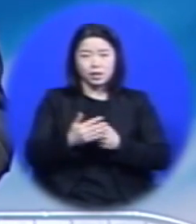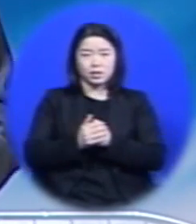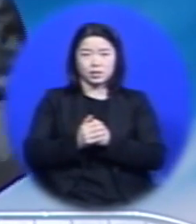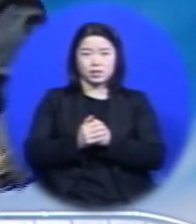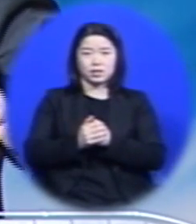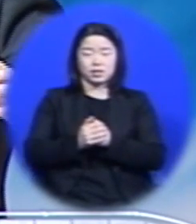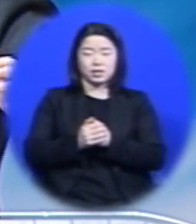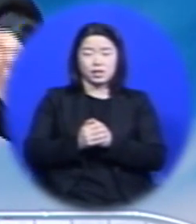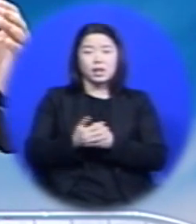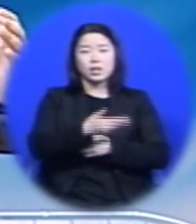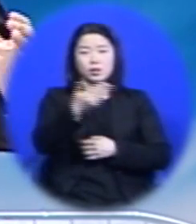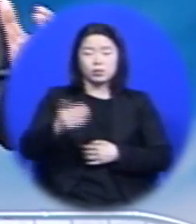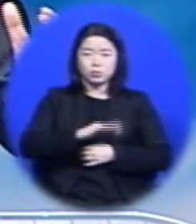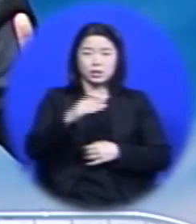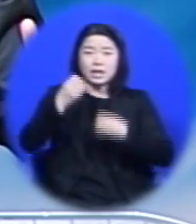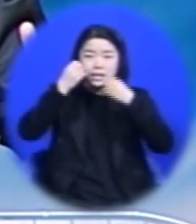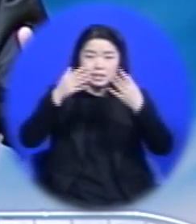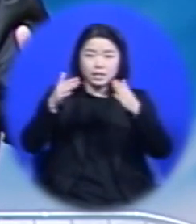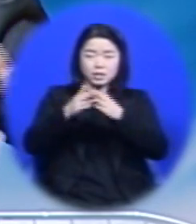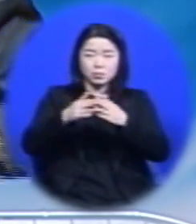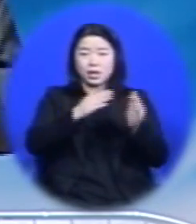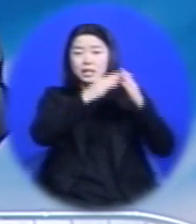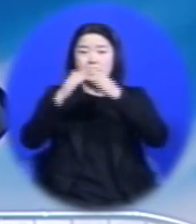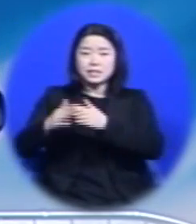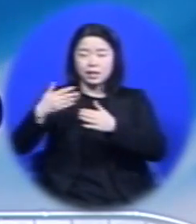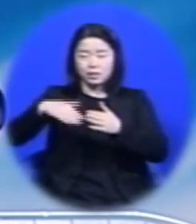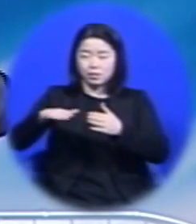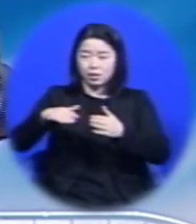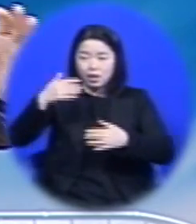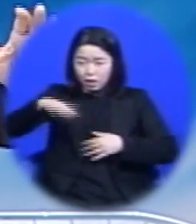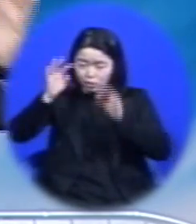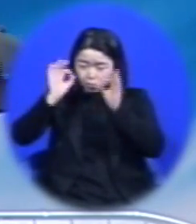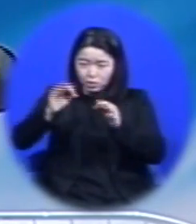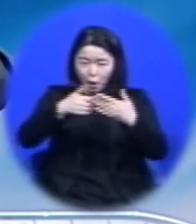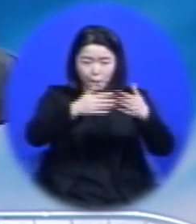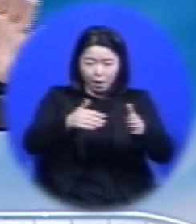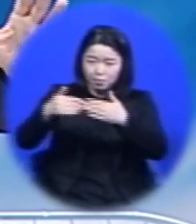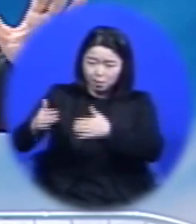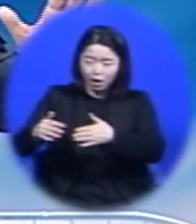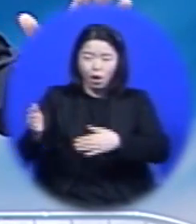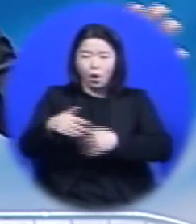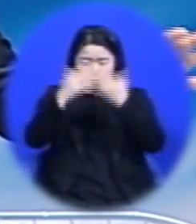여러분 우리가 새집에 이사를 가는데 가보니까 방마다